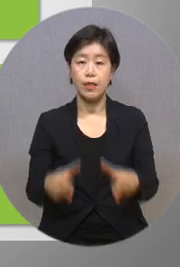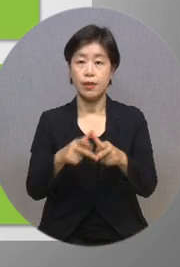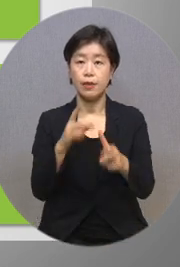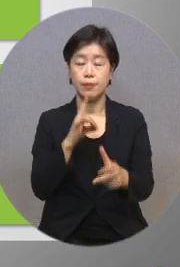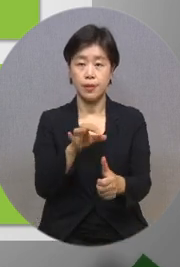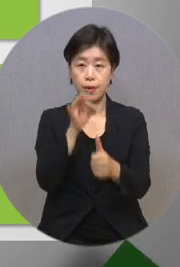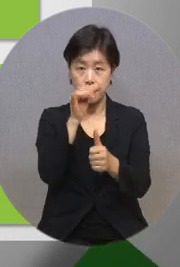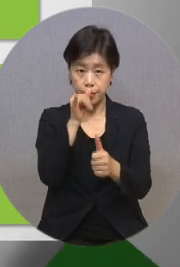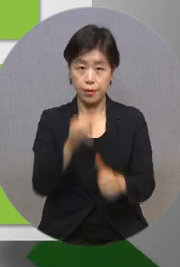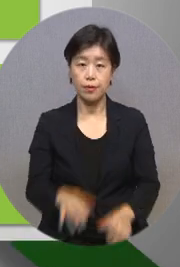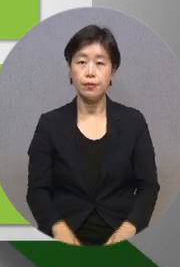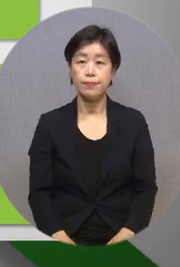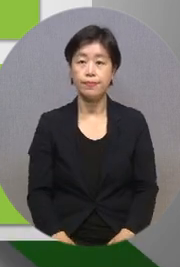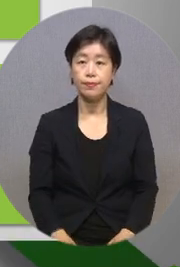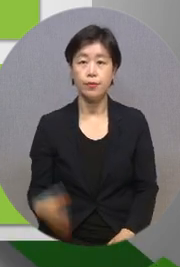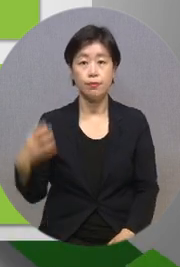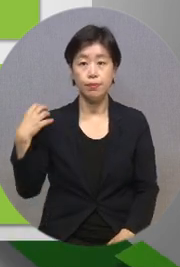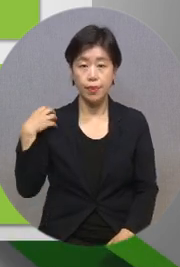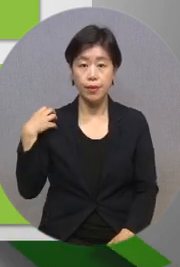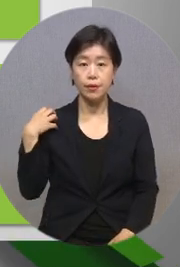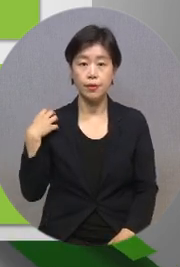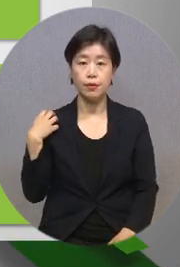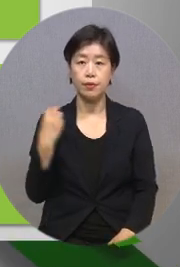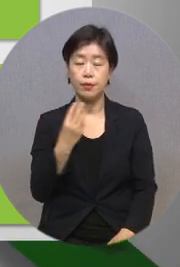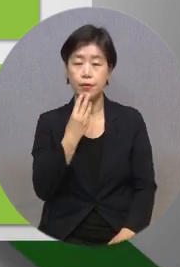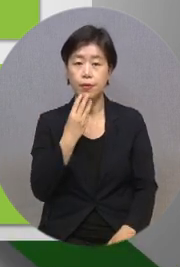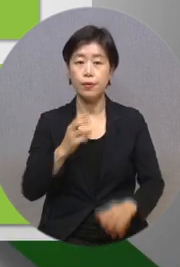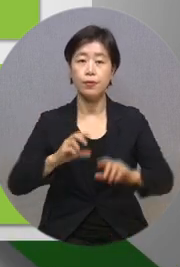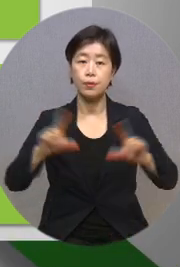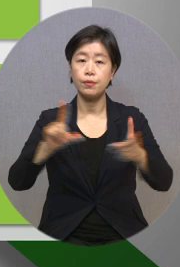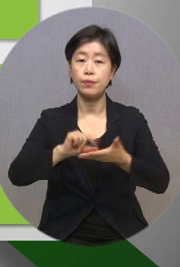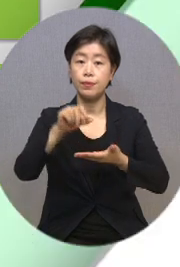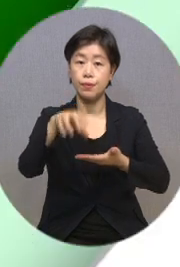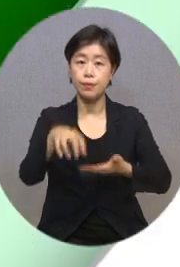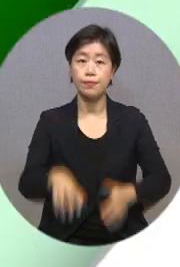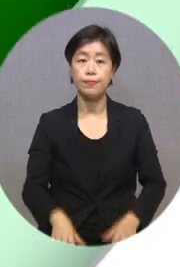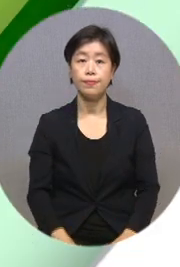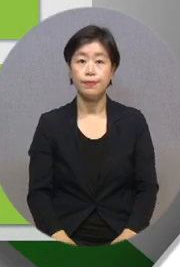장애인만 채용하며 담당지사는 서울 동부지사입니다.